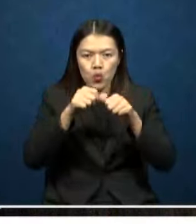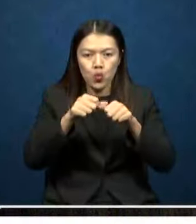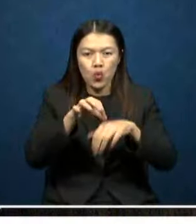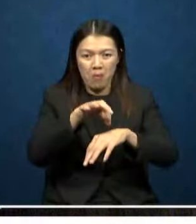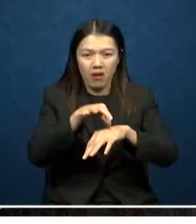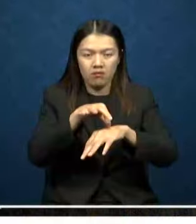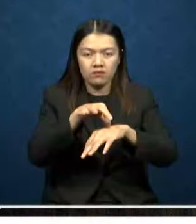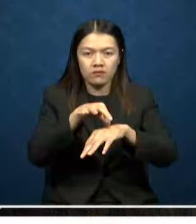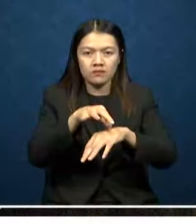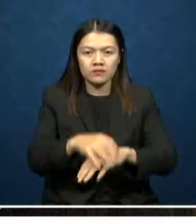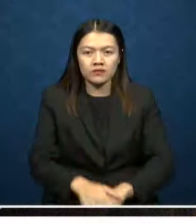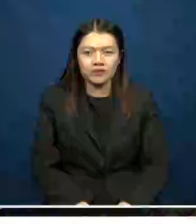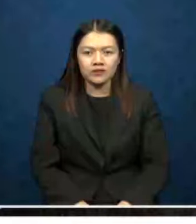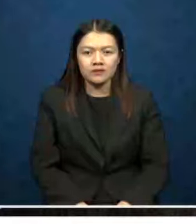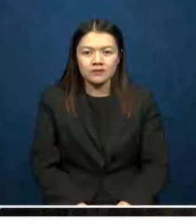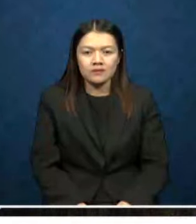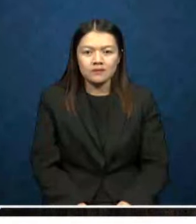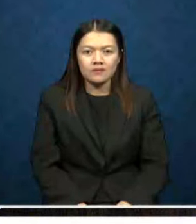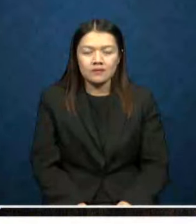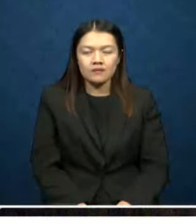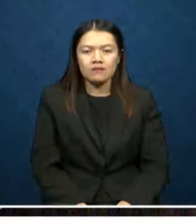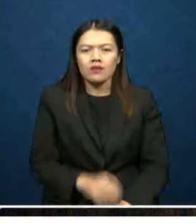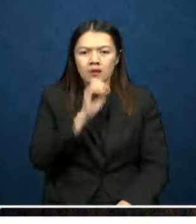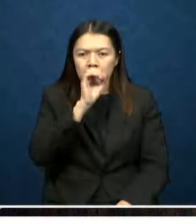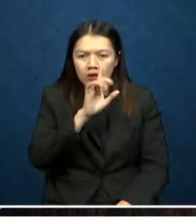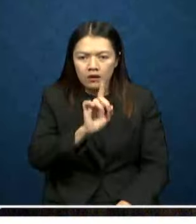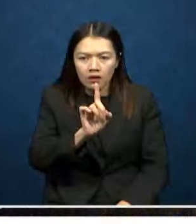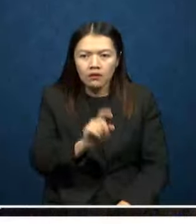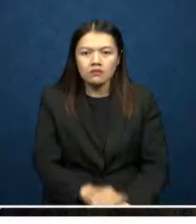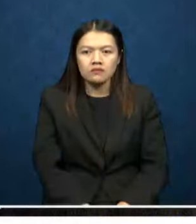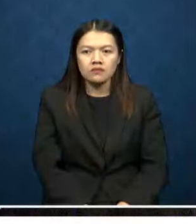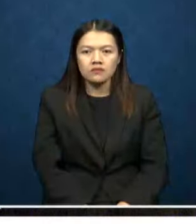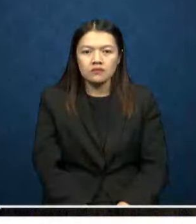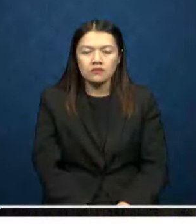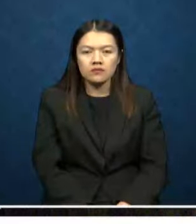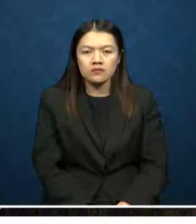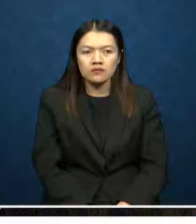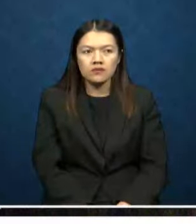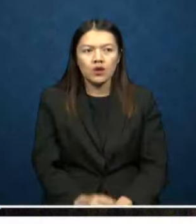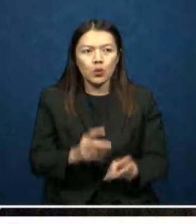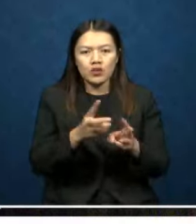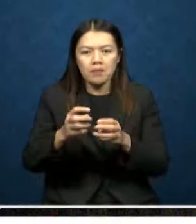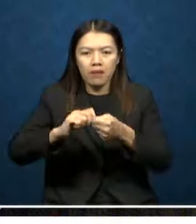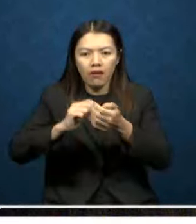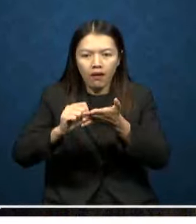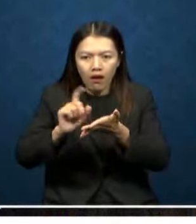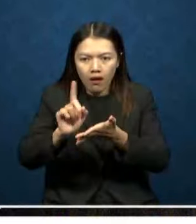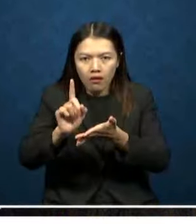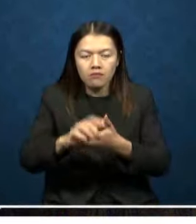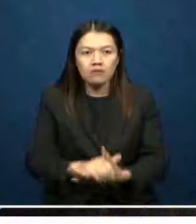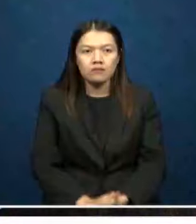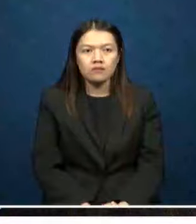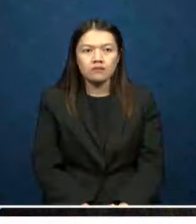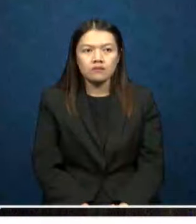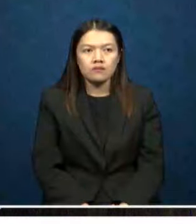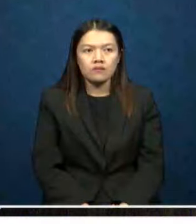นะฮะท่านยังไม่ได้เคยพูดออกมาเลยว่าท่านจะอ่าหาทางแก้ไขอย่างไร